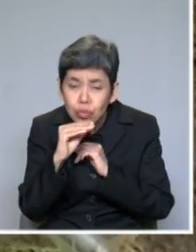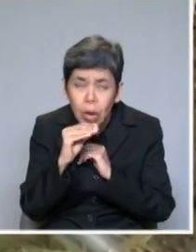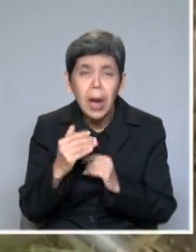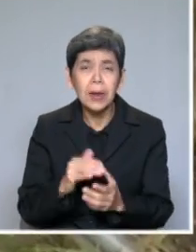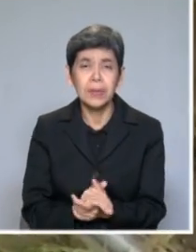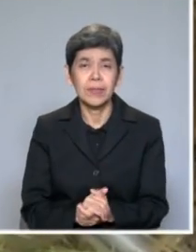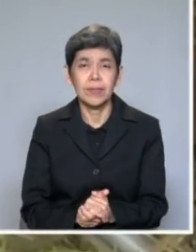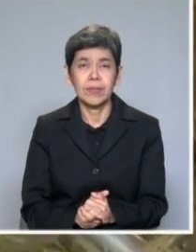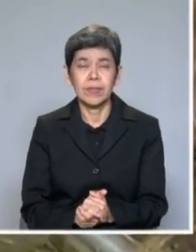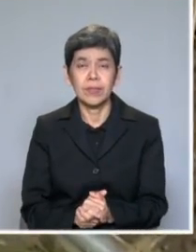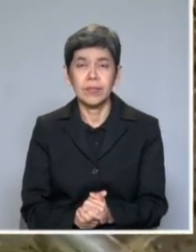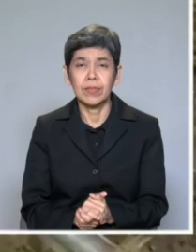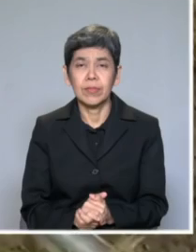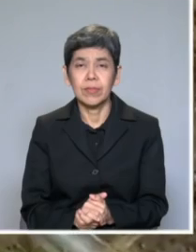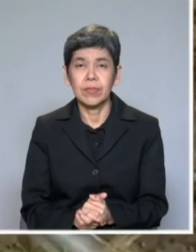ย